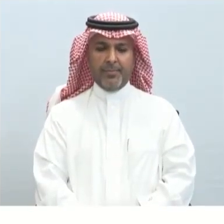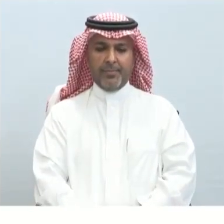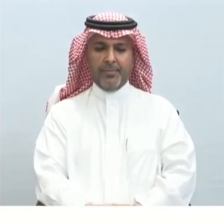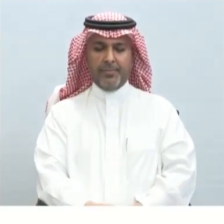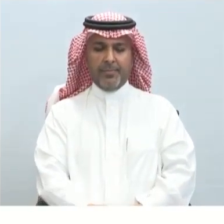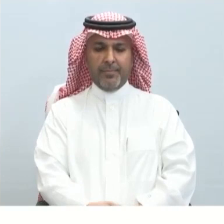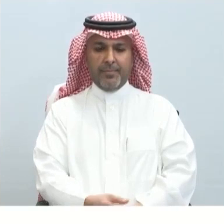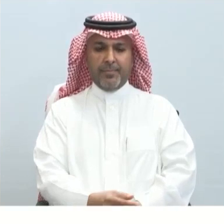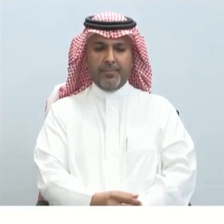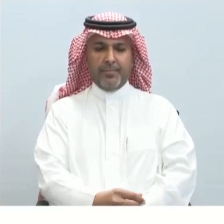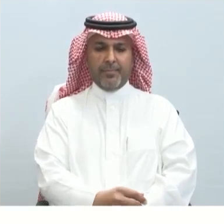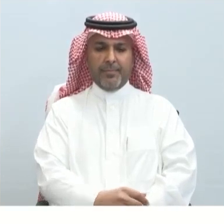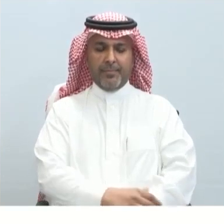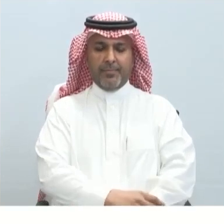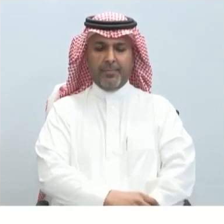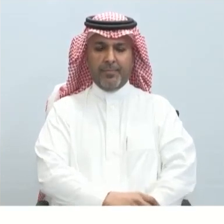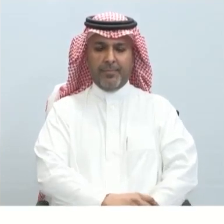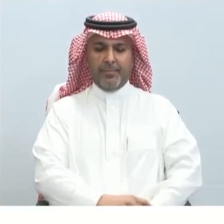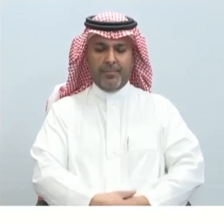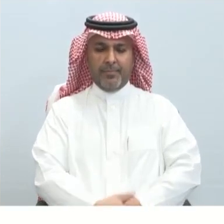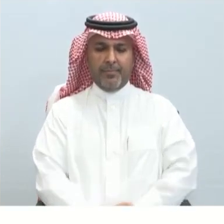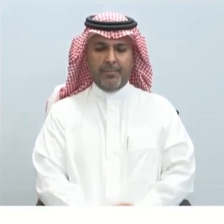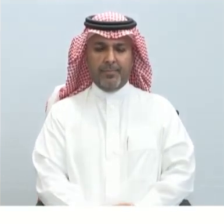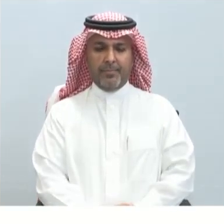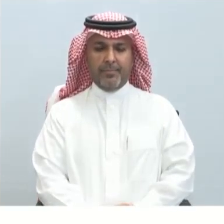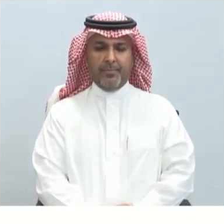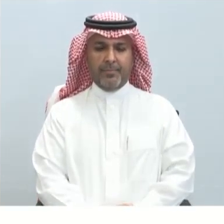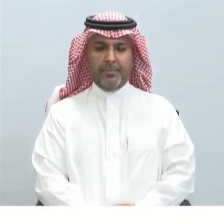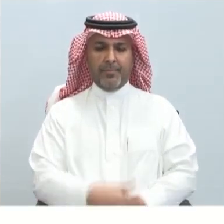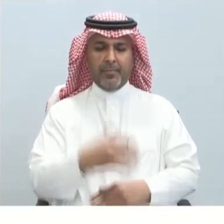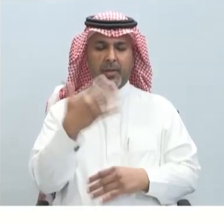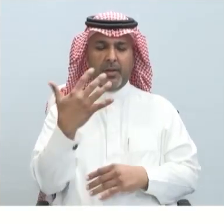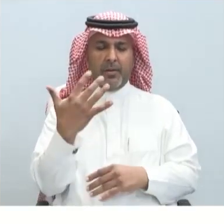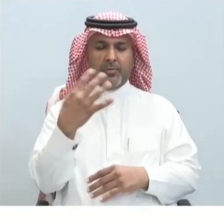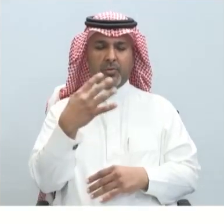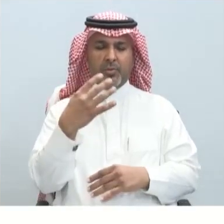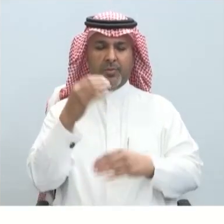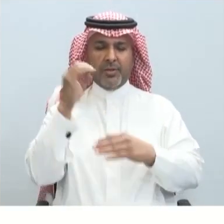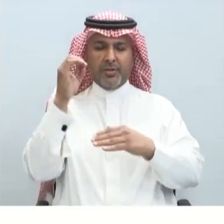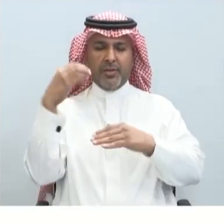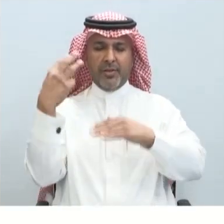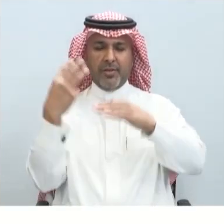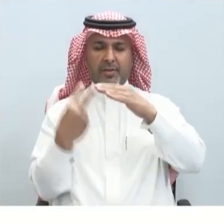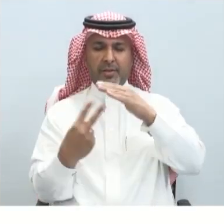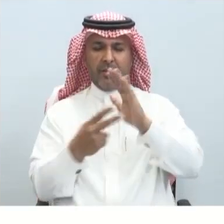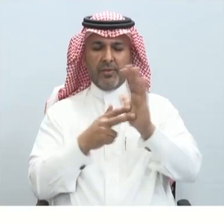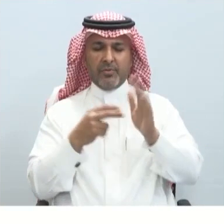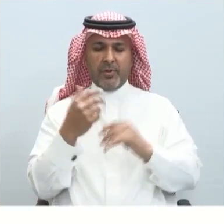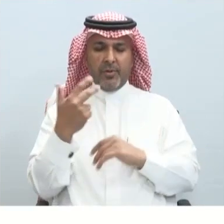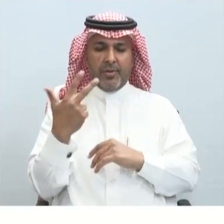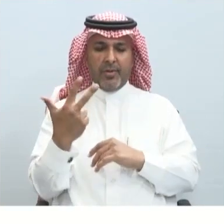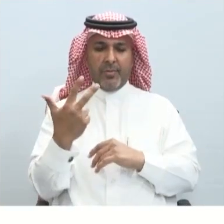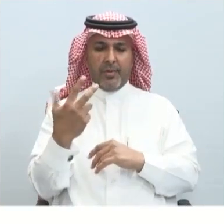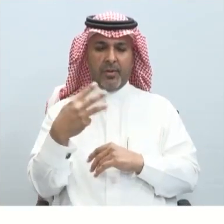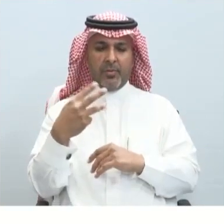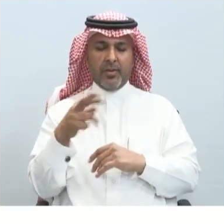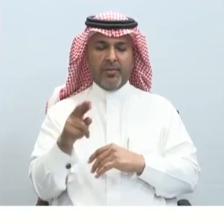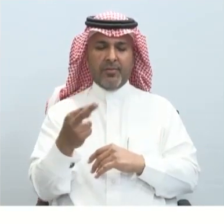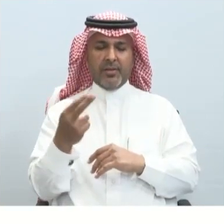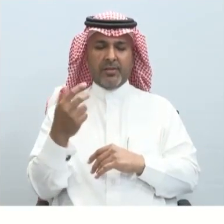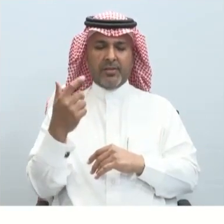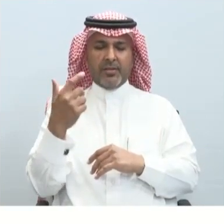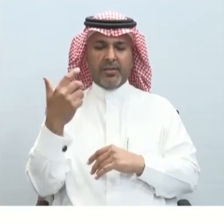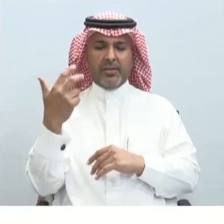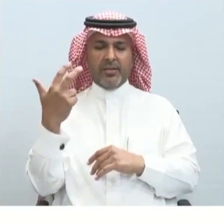وبالتالي حيكون الجواب يساوي كم هيساوي 38.97 قربناها وتصير